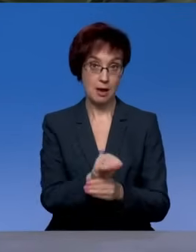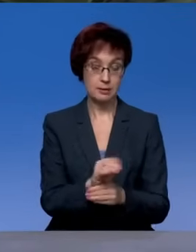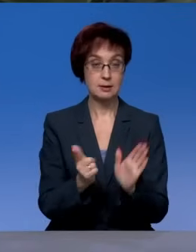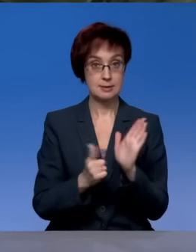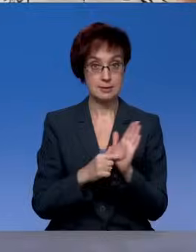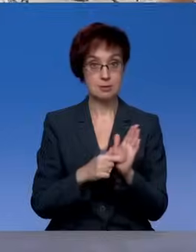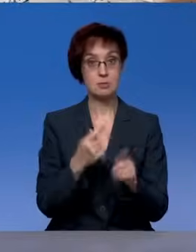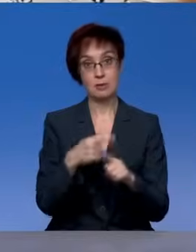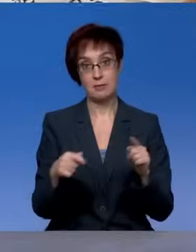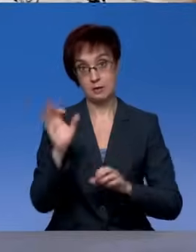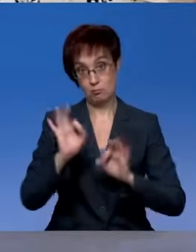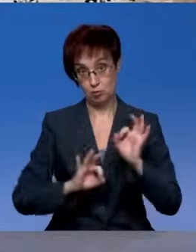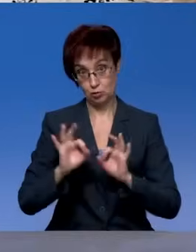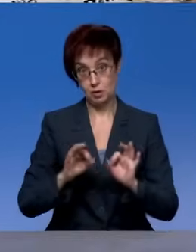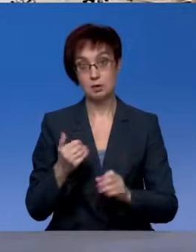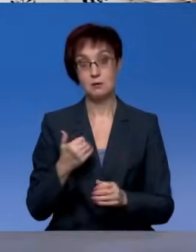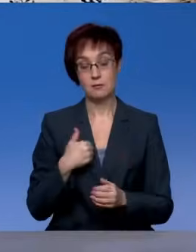я это на каждом эфире говорю,